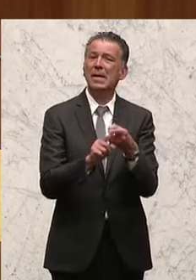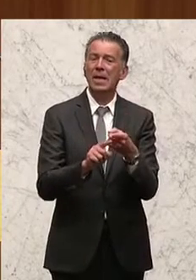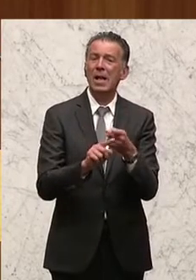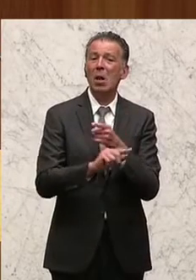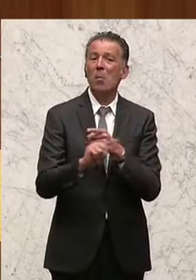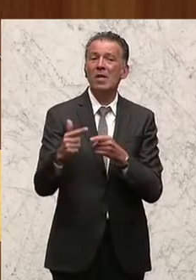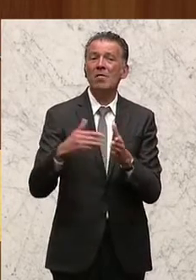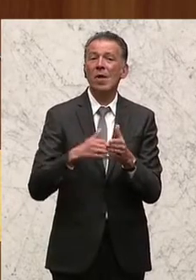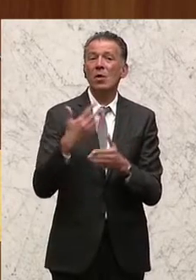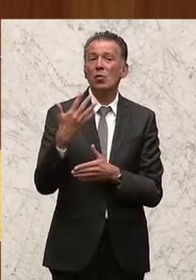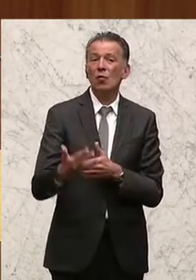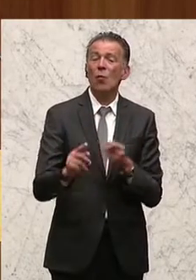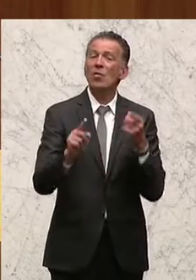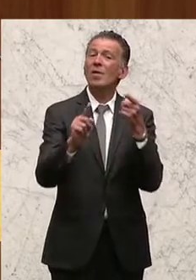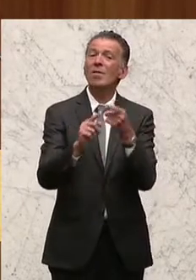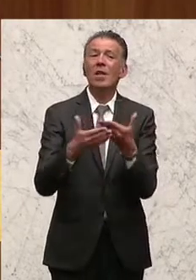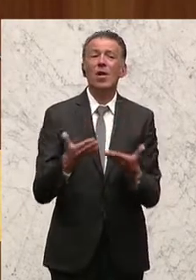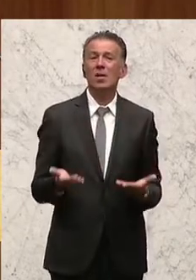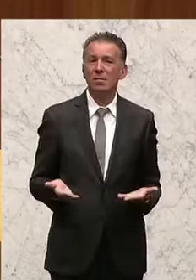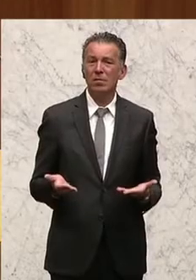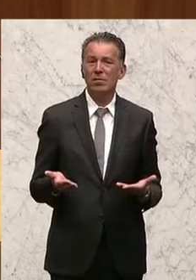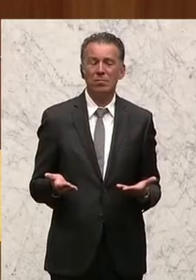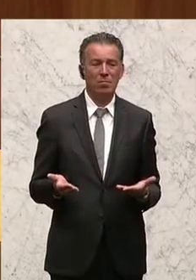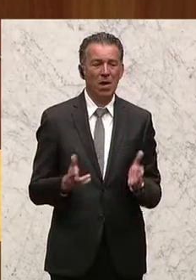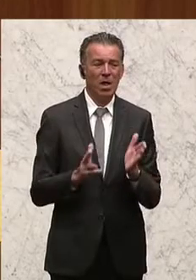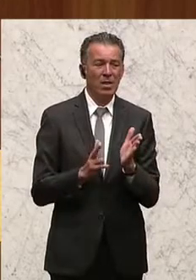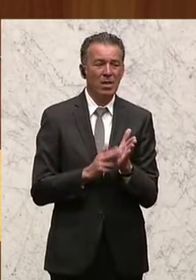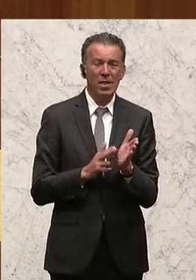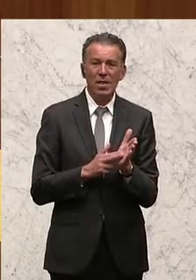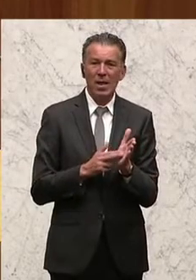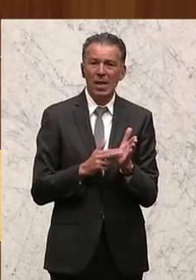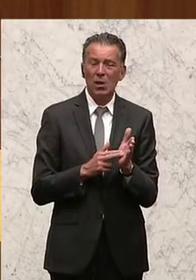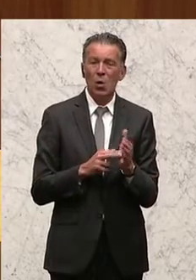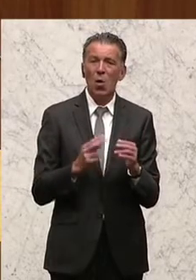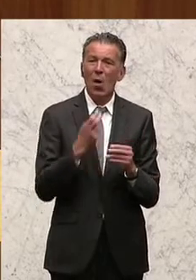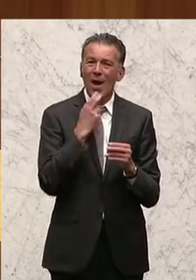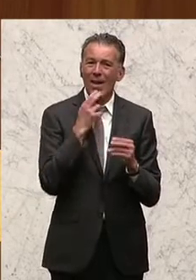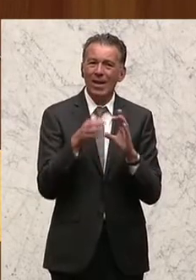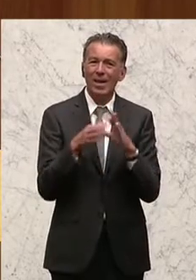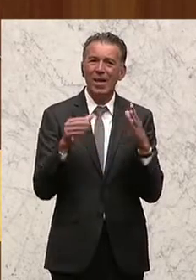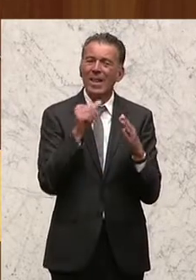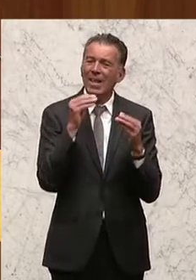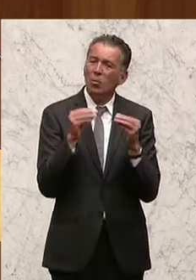bis 2050 anstreben sollten? Nettoautarkie, nicht brutto,